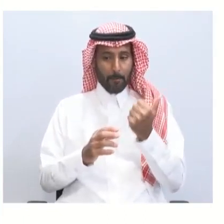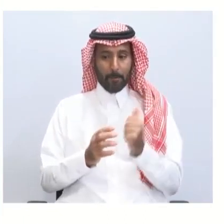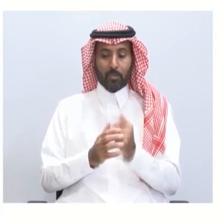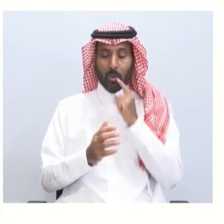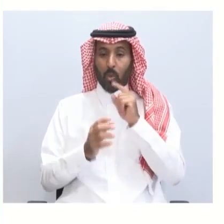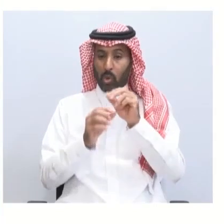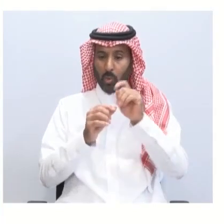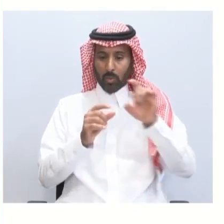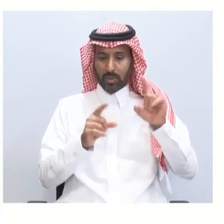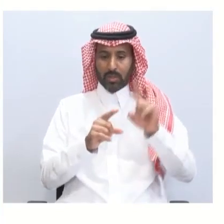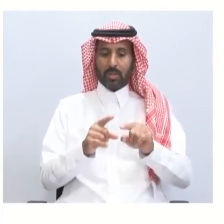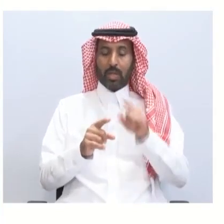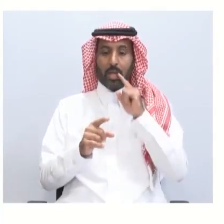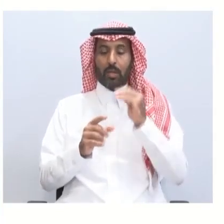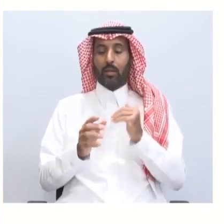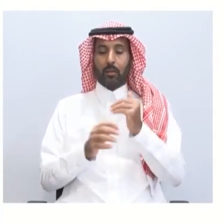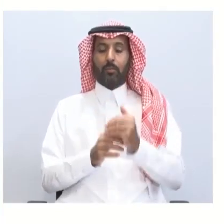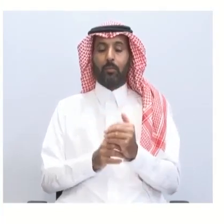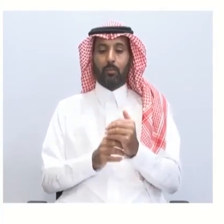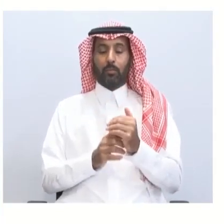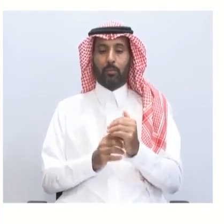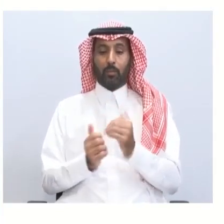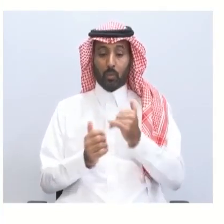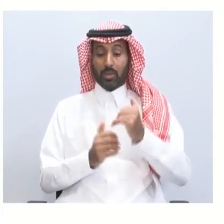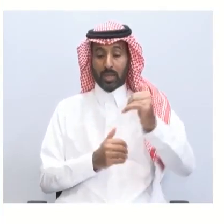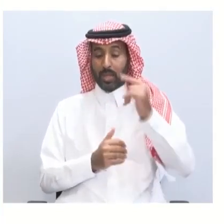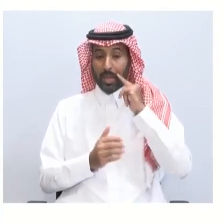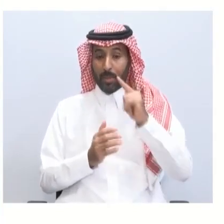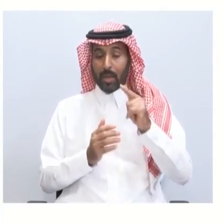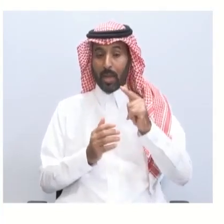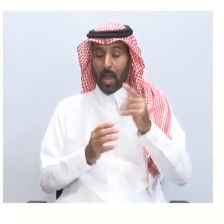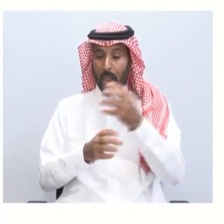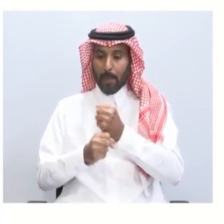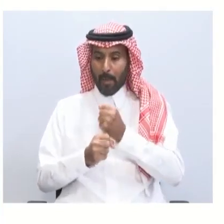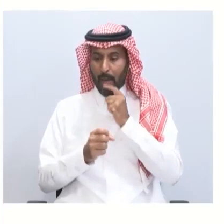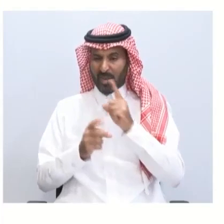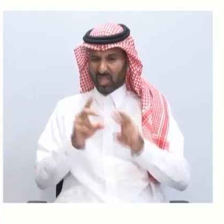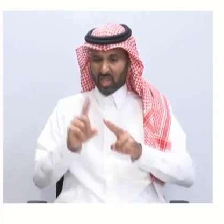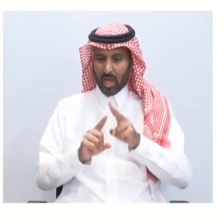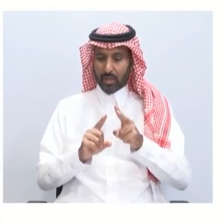والرموز وذكرنا من وسائل كذلك تطبيق الحمايه من التهديدات